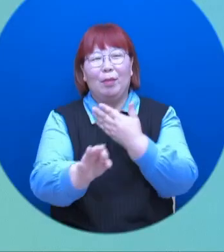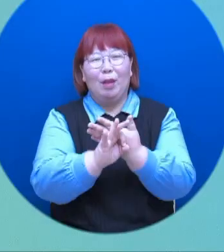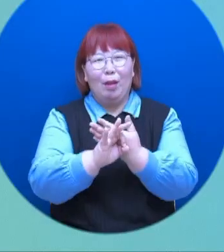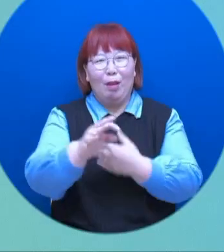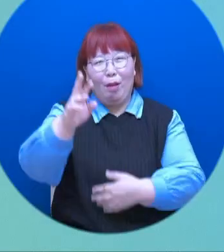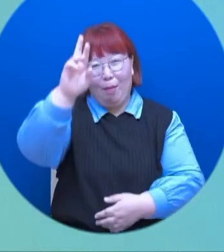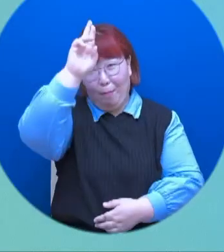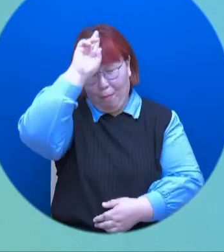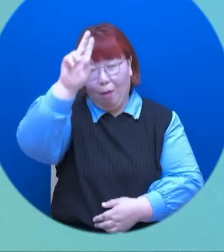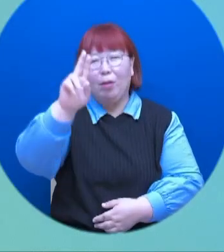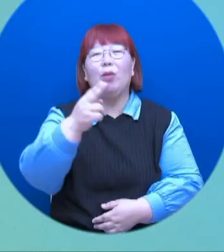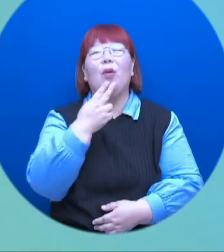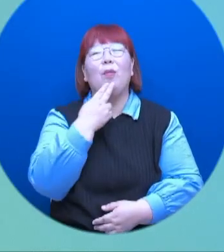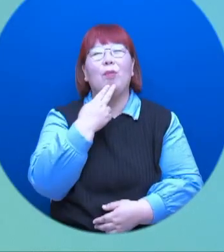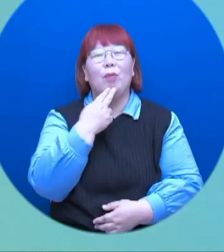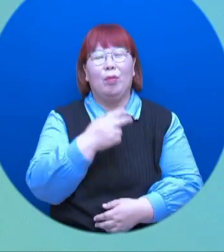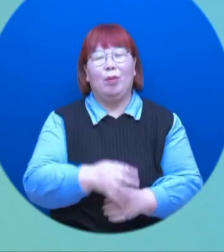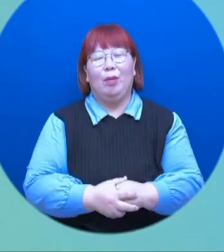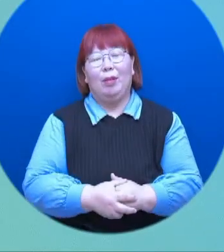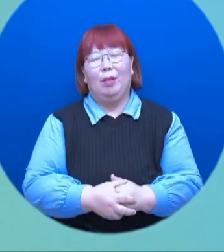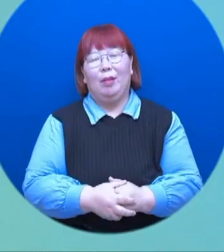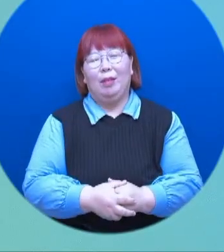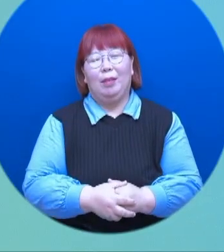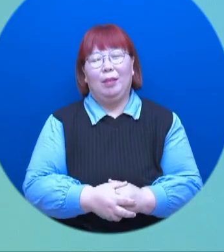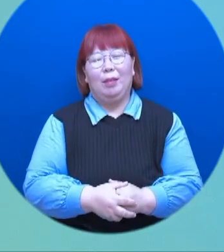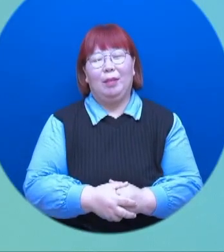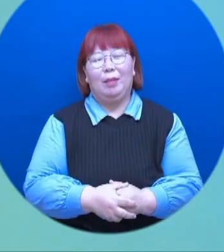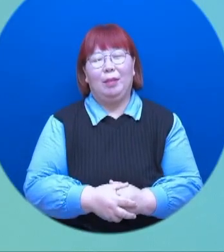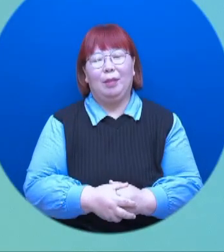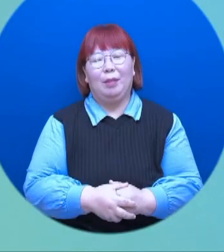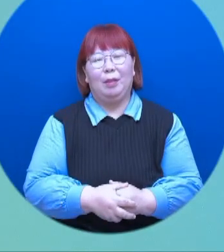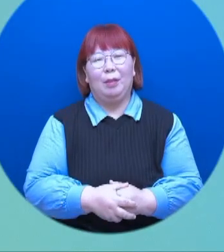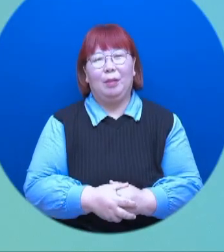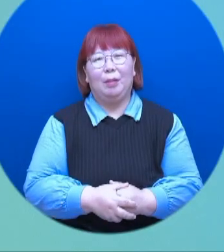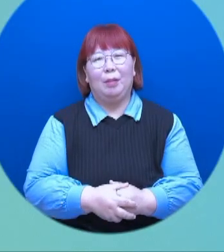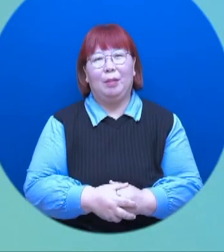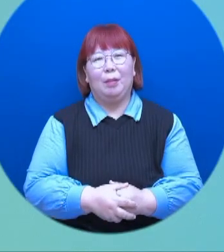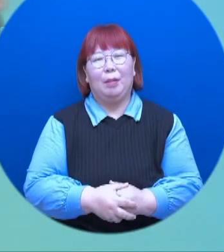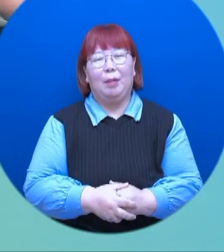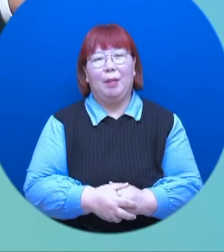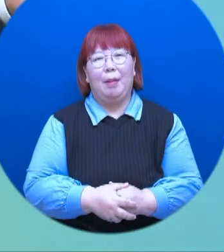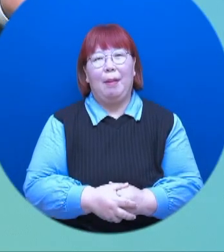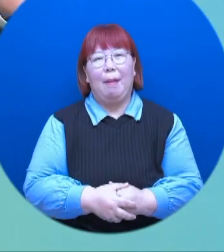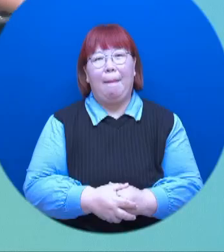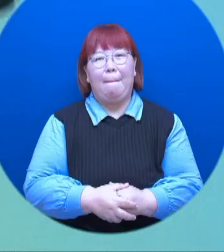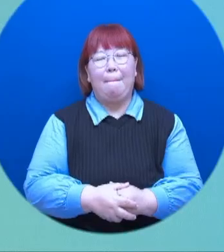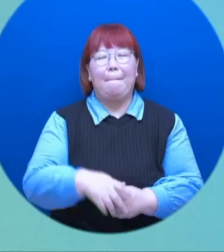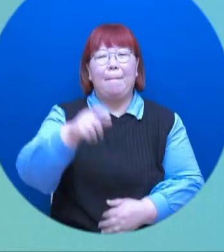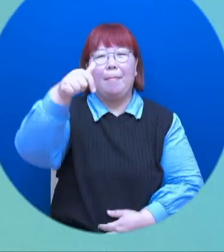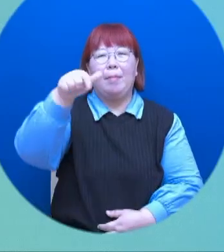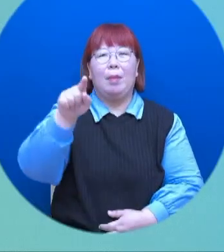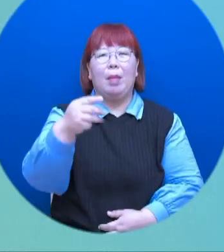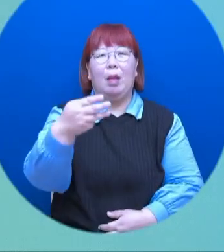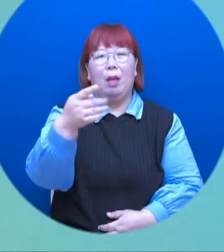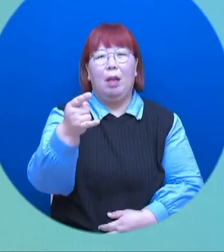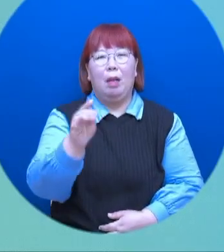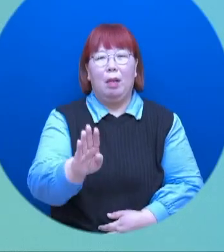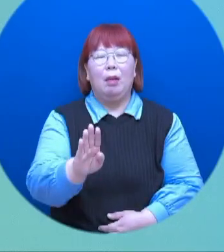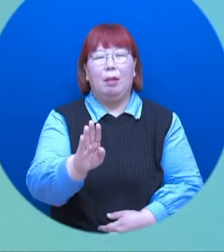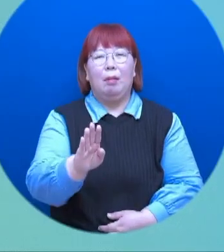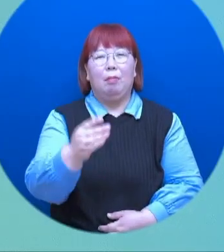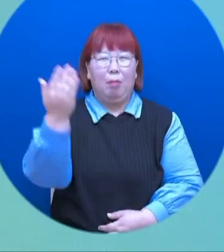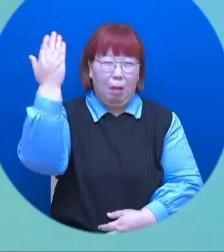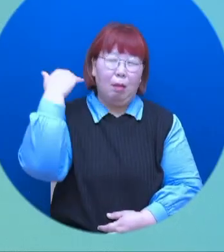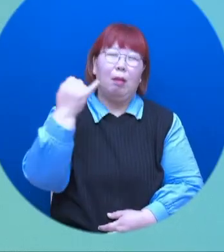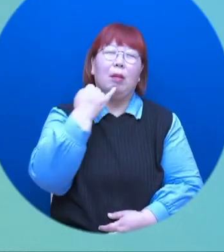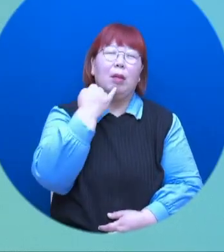이래야 됩니다. 어쩔 수가 없어요. 여러분, 갈렙이 괜찮았습니다.